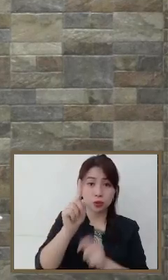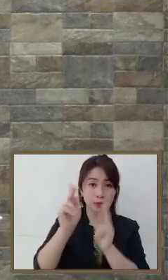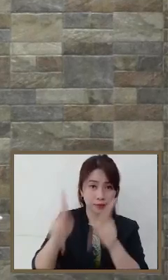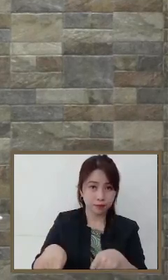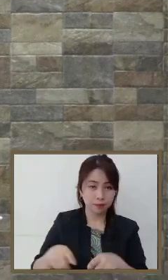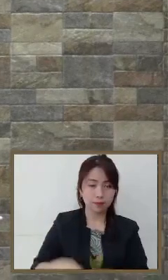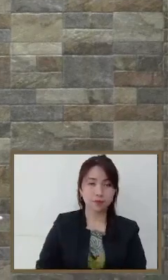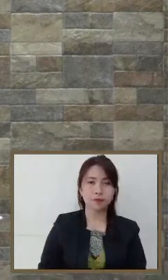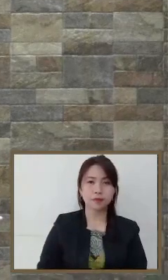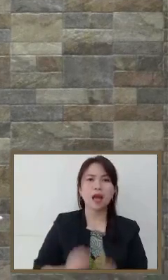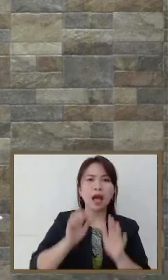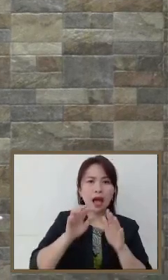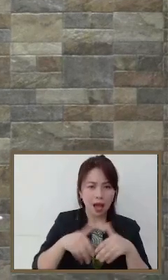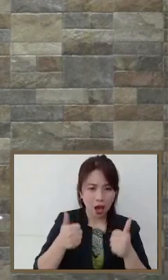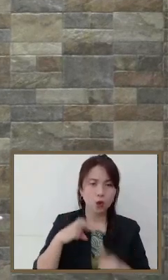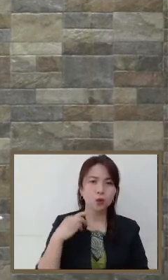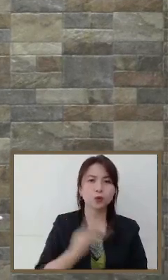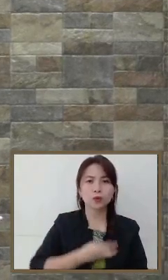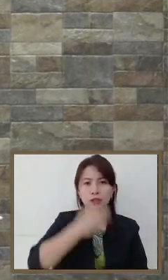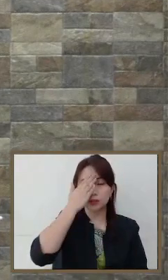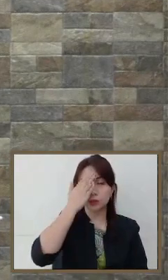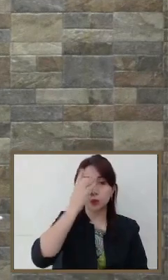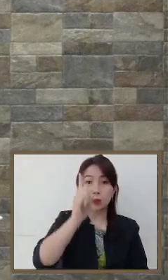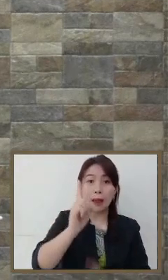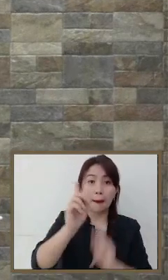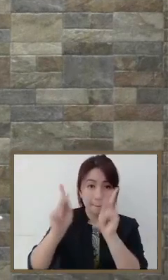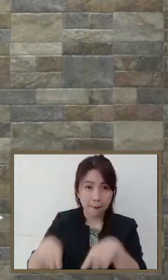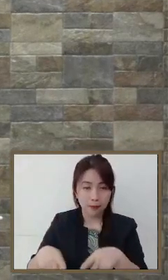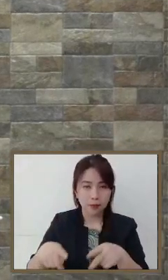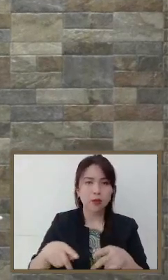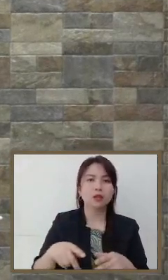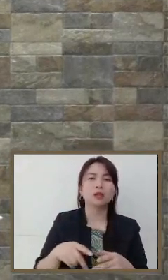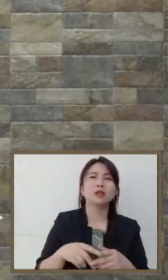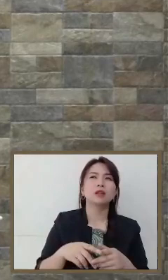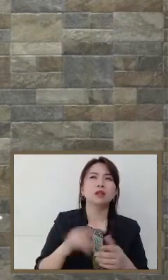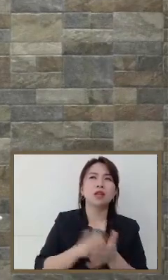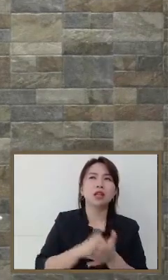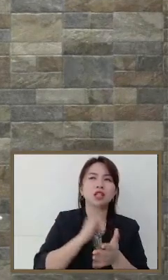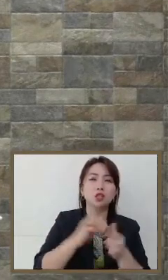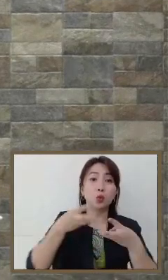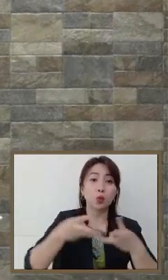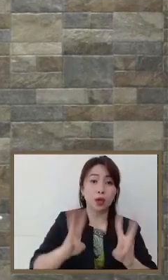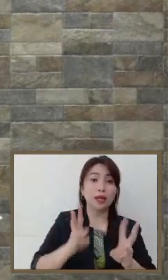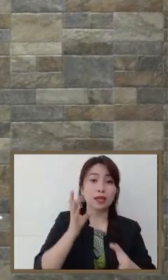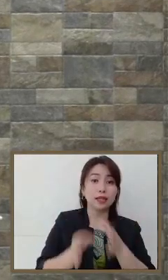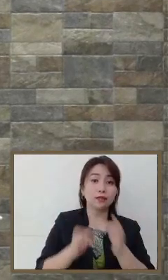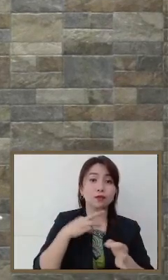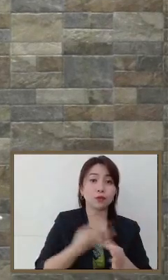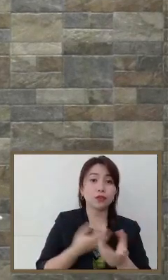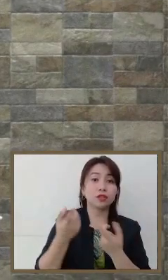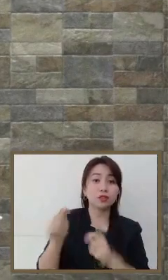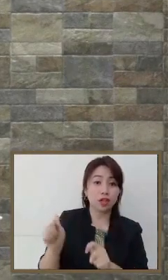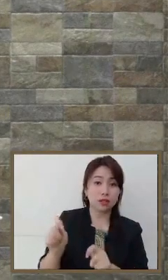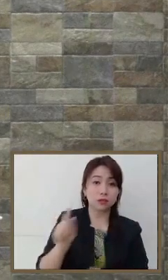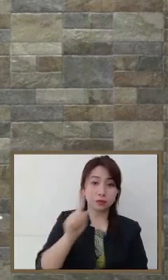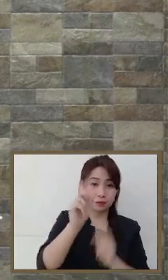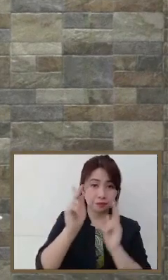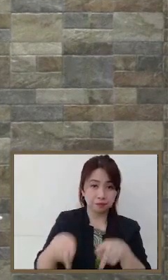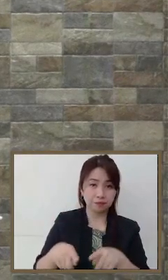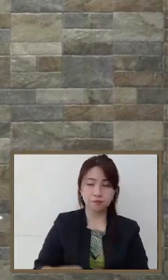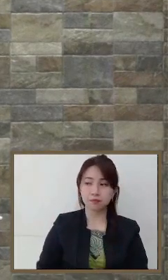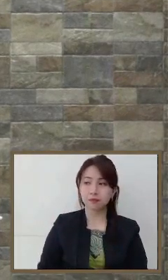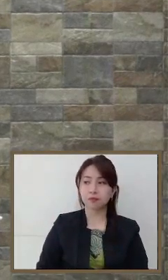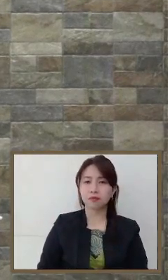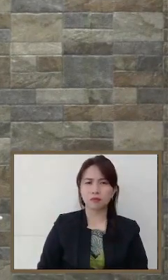natin may pagkakataon na hindi tayo Nagtitiwala sa tao sa kadahilanang kilala natin sila w lang naman yun hindi ka